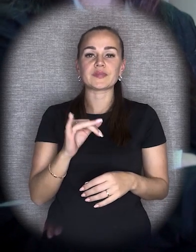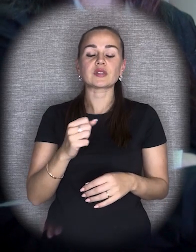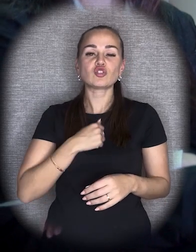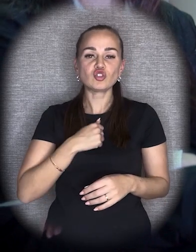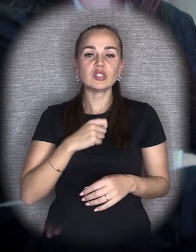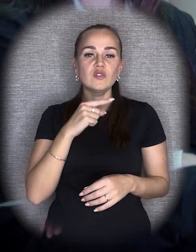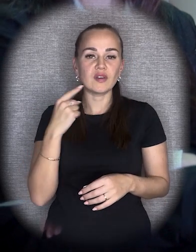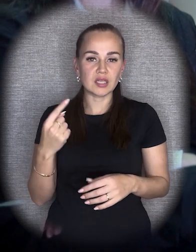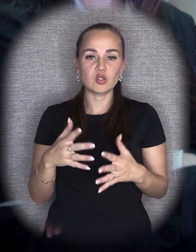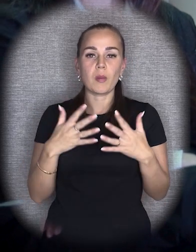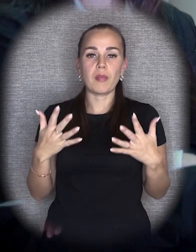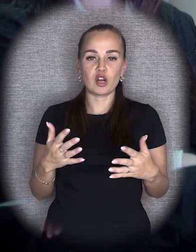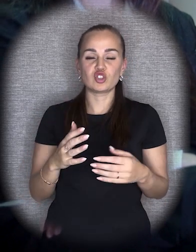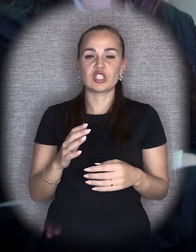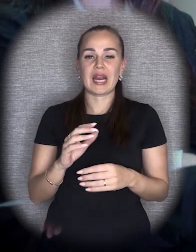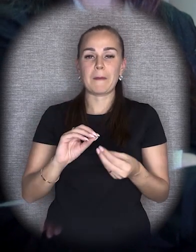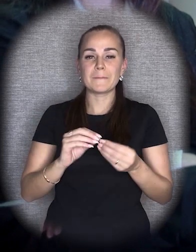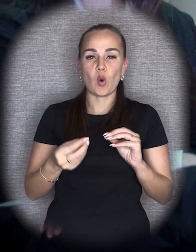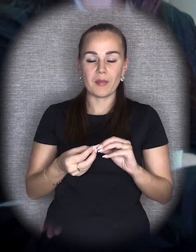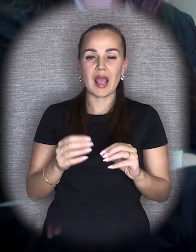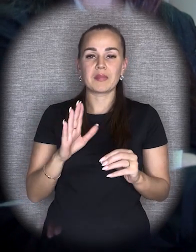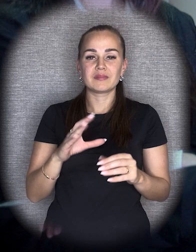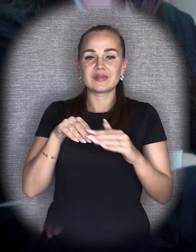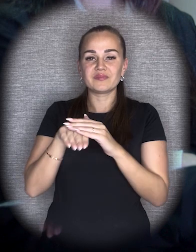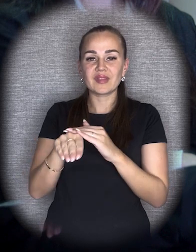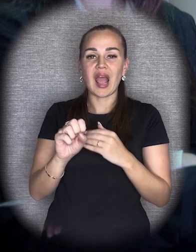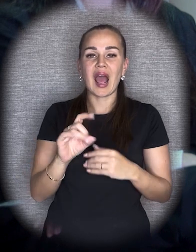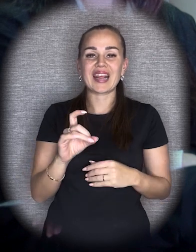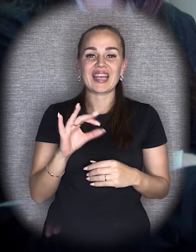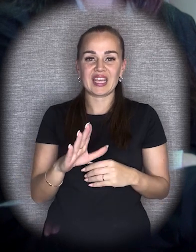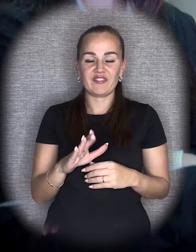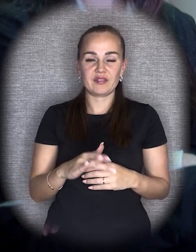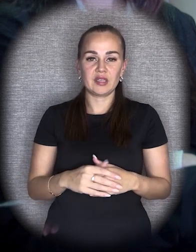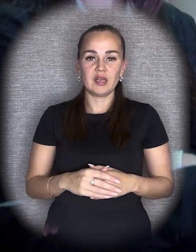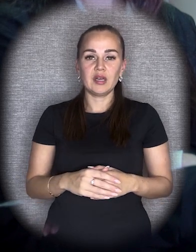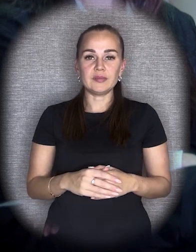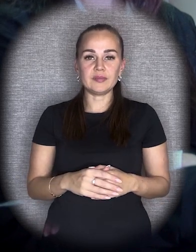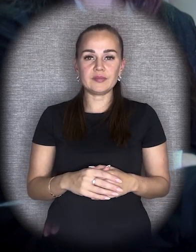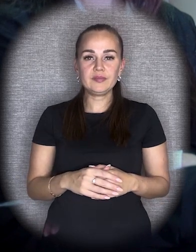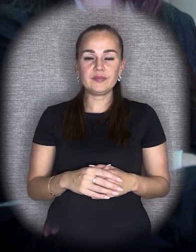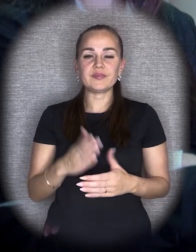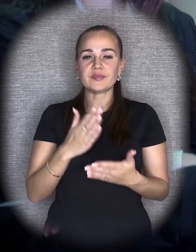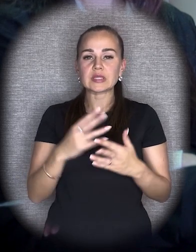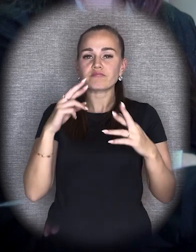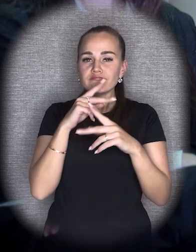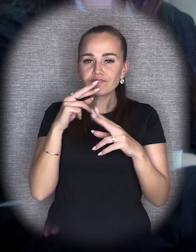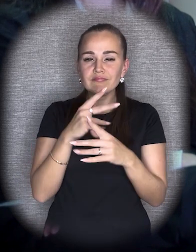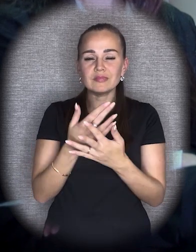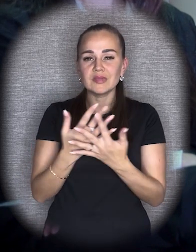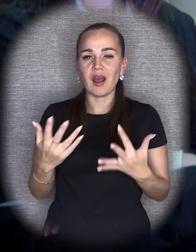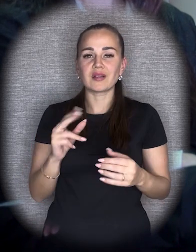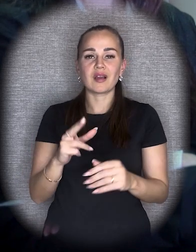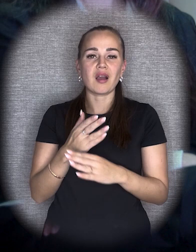России очень большие проблемы с архивами. И хроника недостаточно каталогизирована, есть ошибки в том, как она